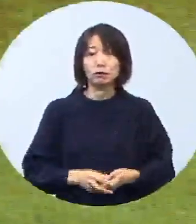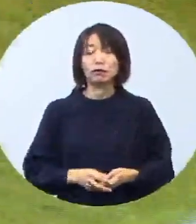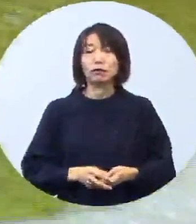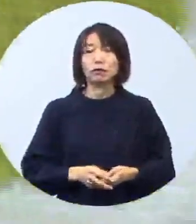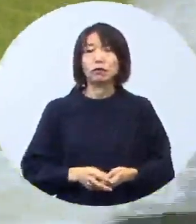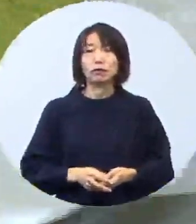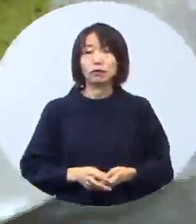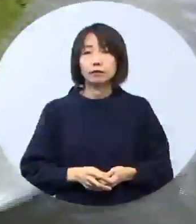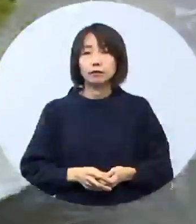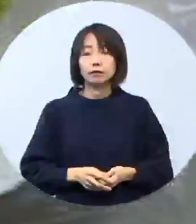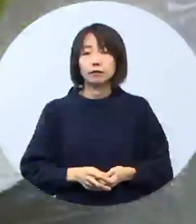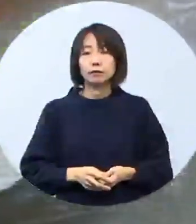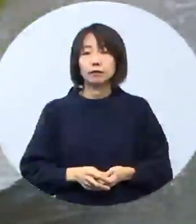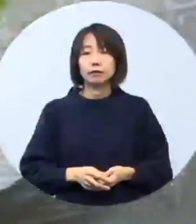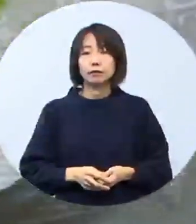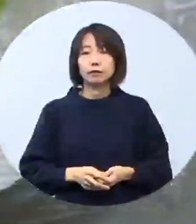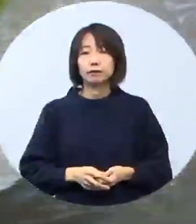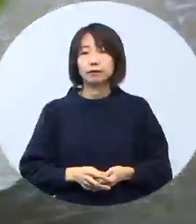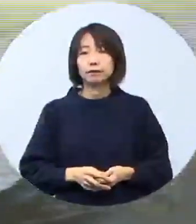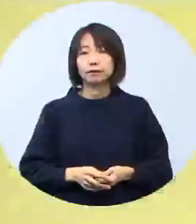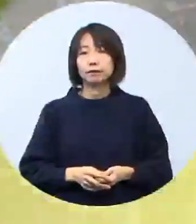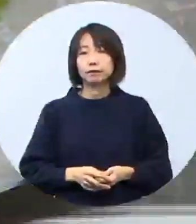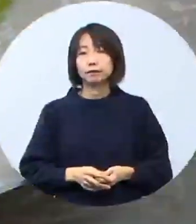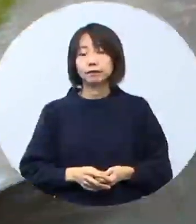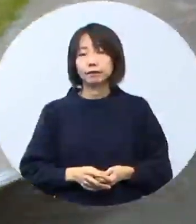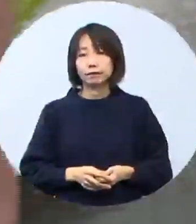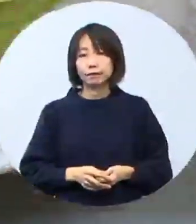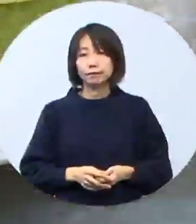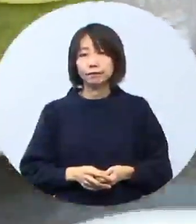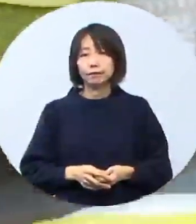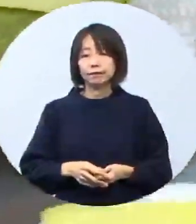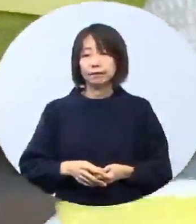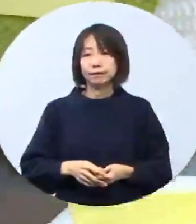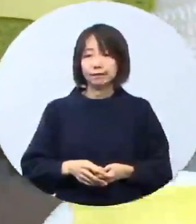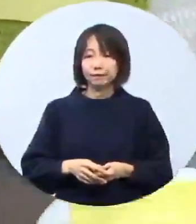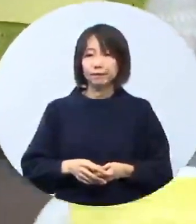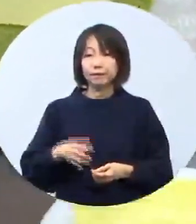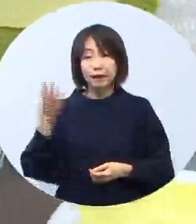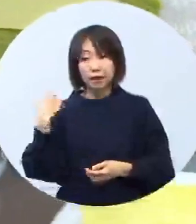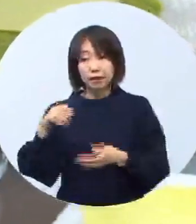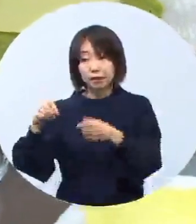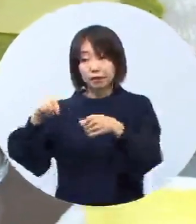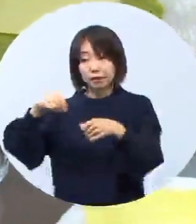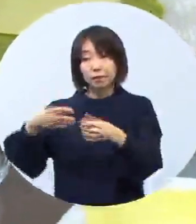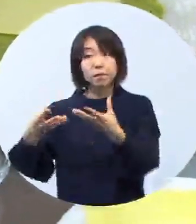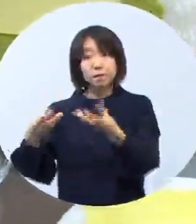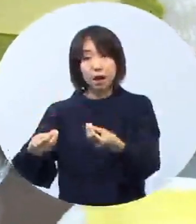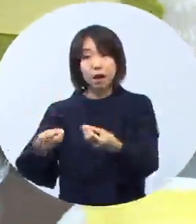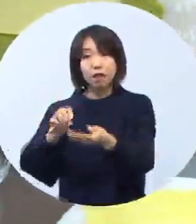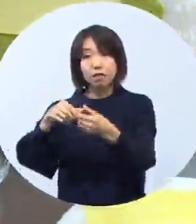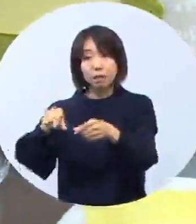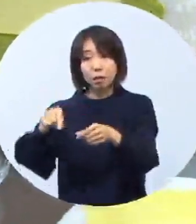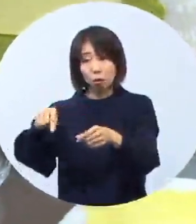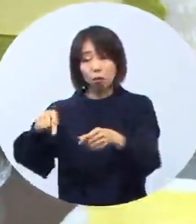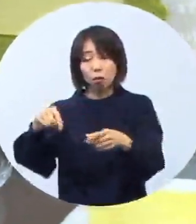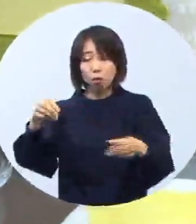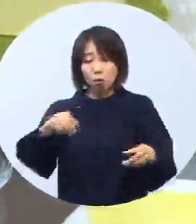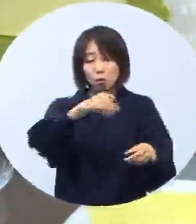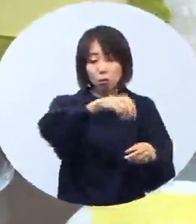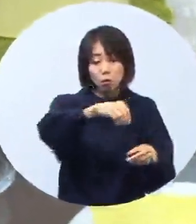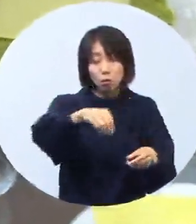こちらに乗せます。はい、さあ続いては、 はい、卵を乗せていきます。 はい、